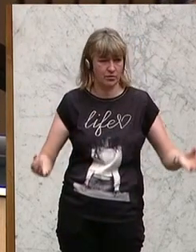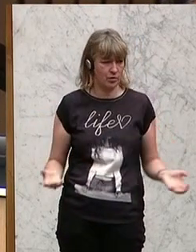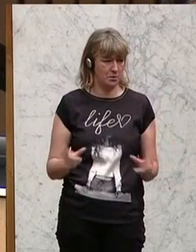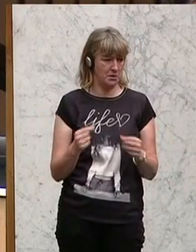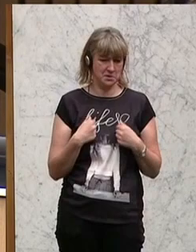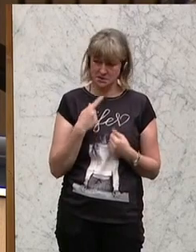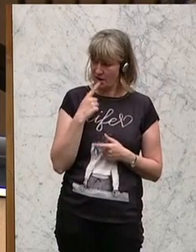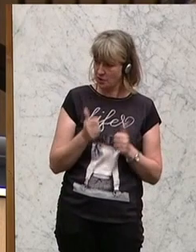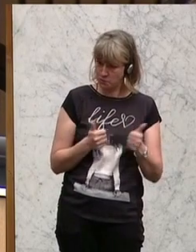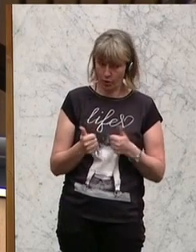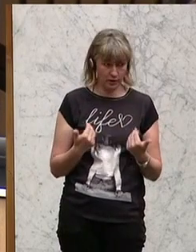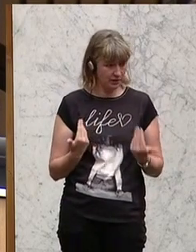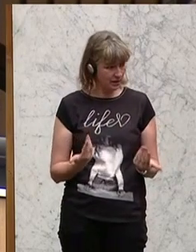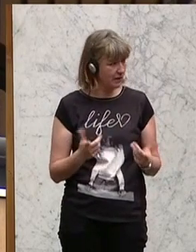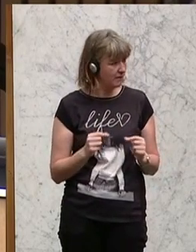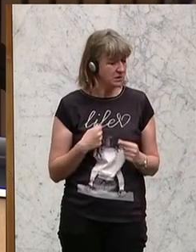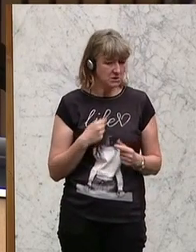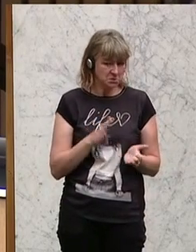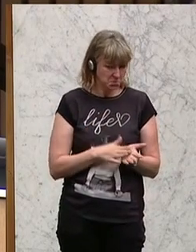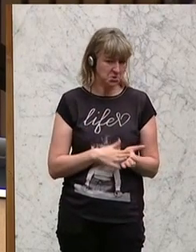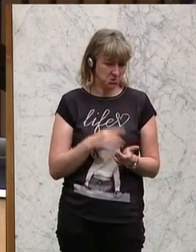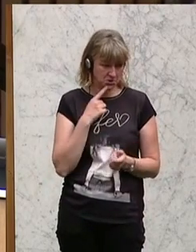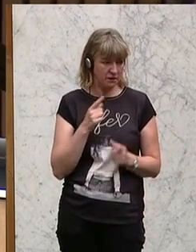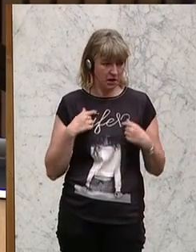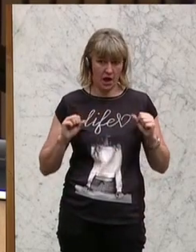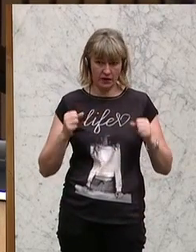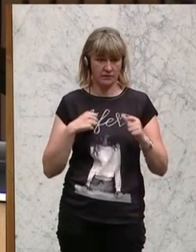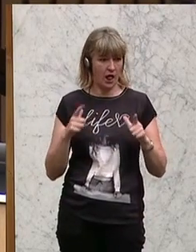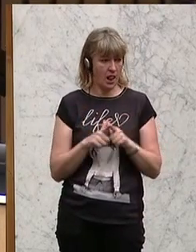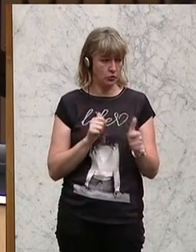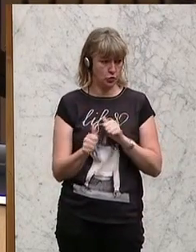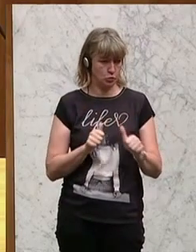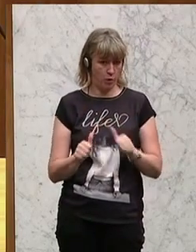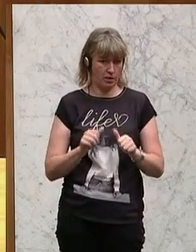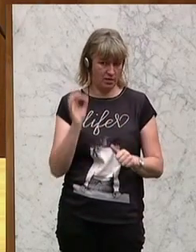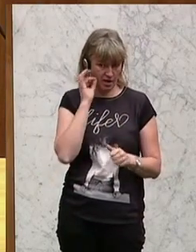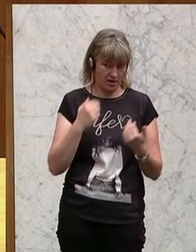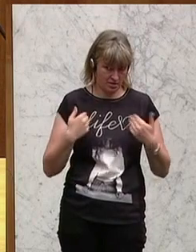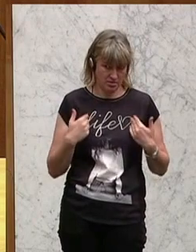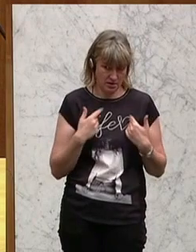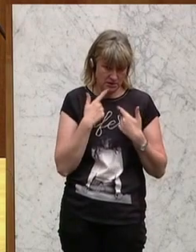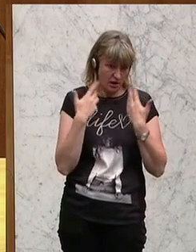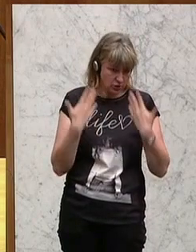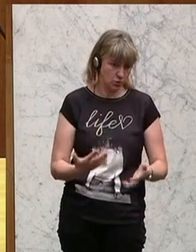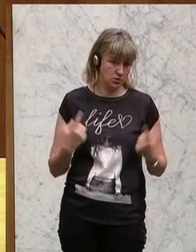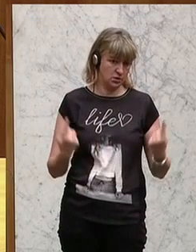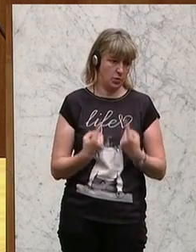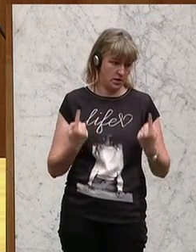nicht nur als Politikerin, sondern das bestätige ich Ihnen auch als aktive Leistungssportlerin.